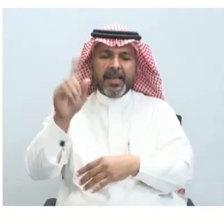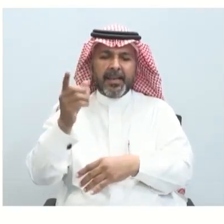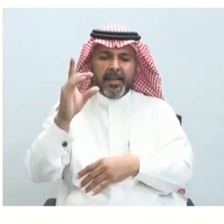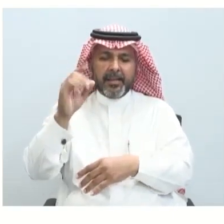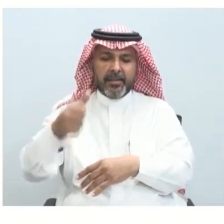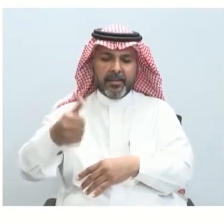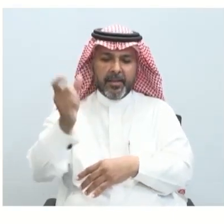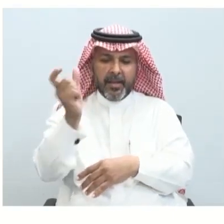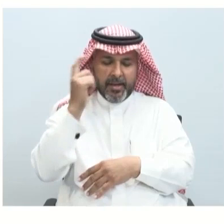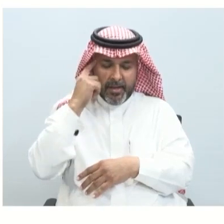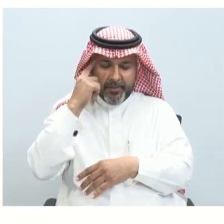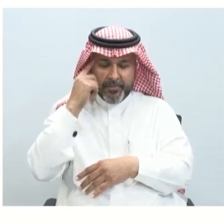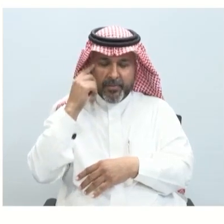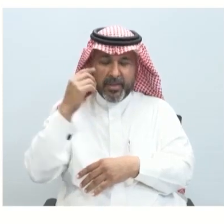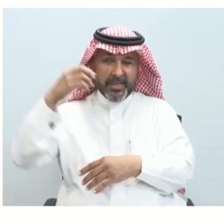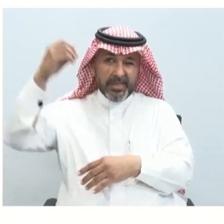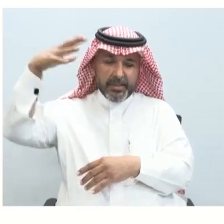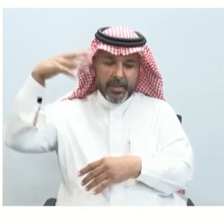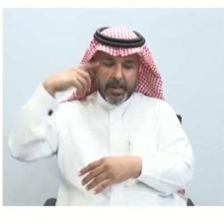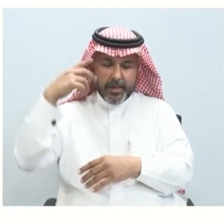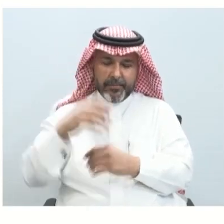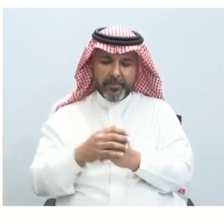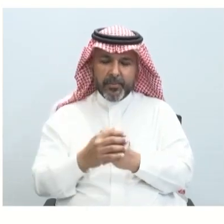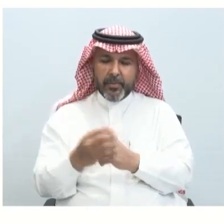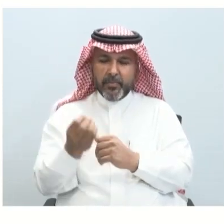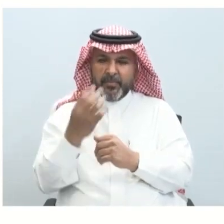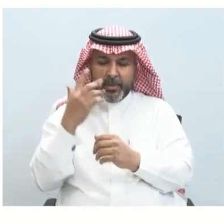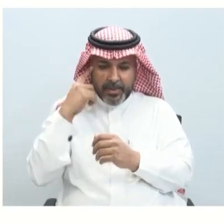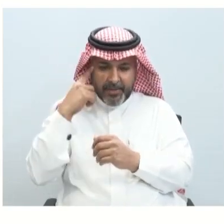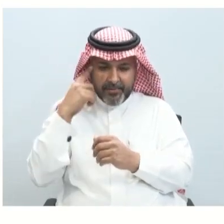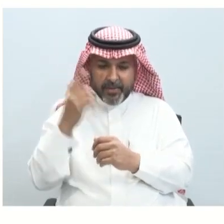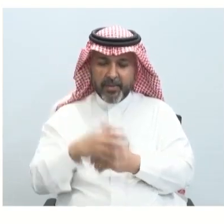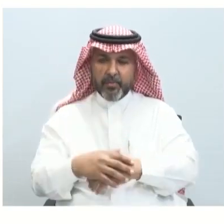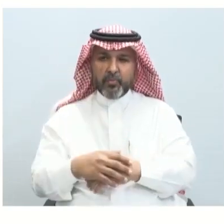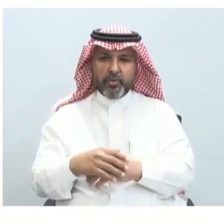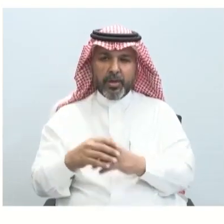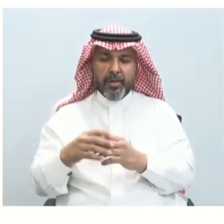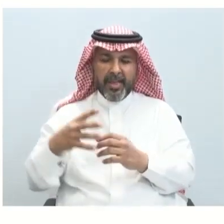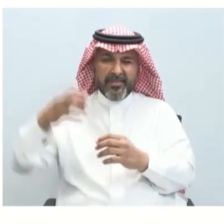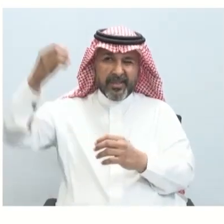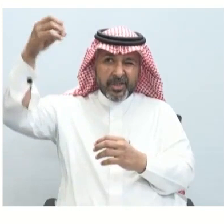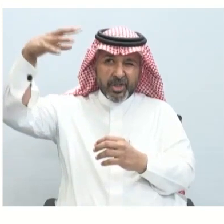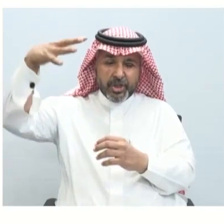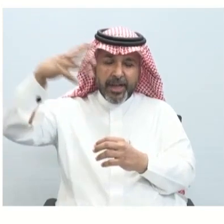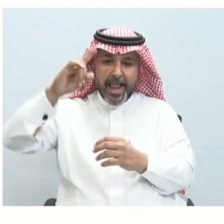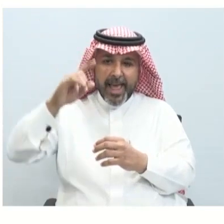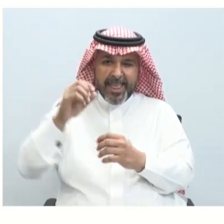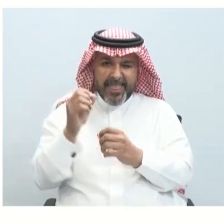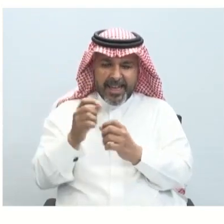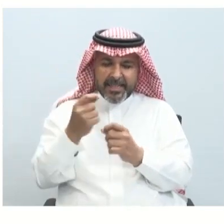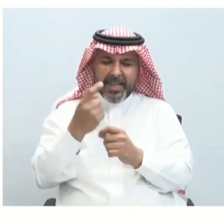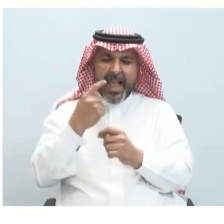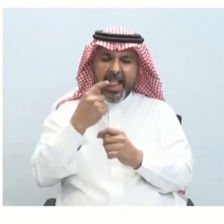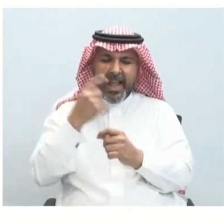طفرات ماده الاسبست المستخدمه في المباني استنشاقه يؤثر على الجهاز التنفسي كل هذه عوامل بيئيه ممكن ان تؤدي